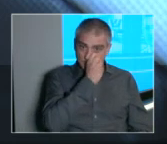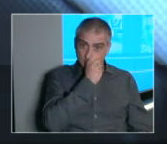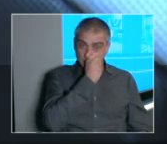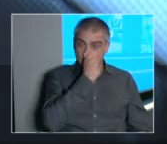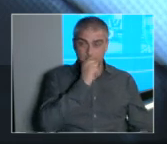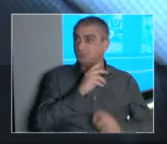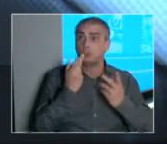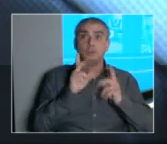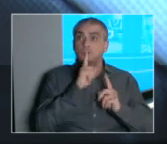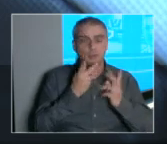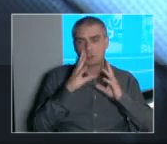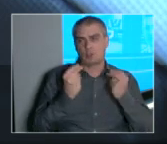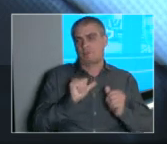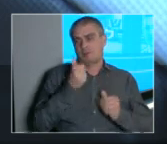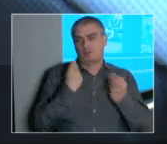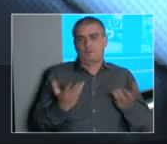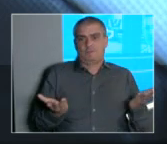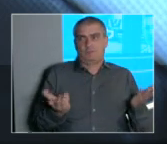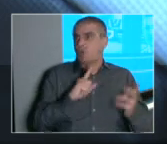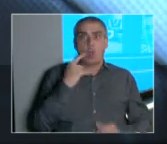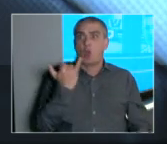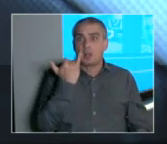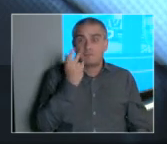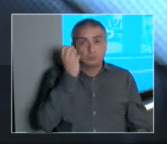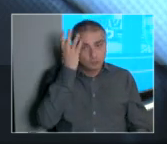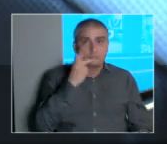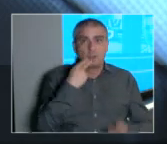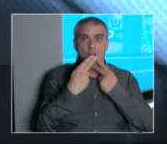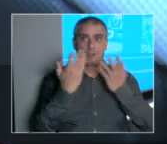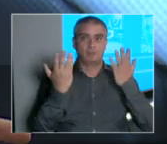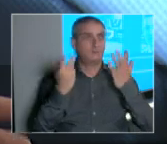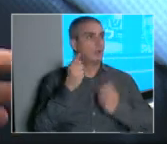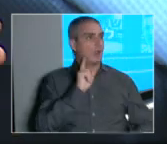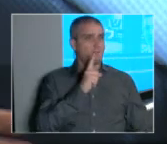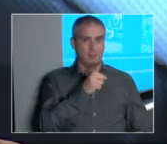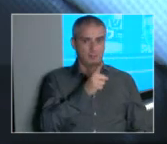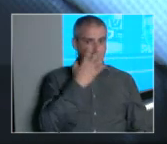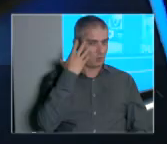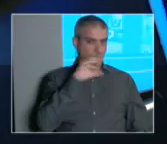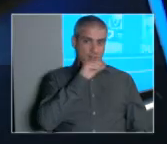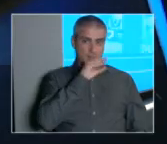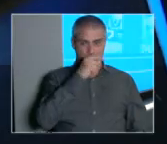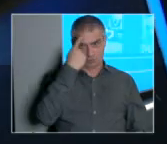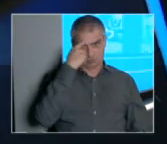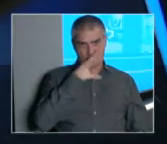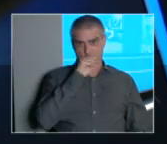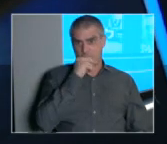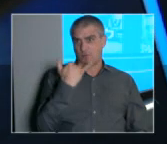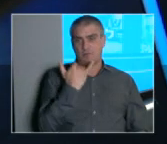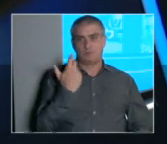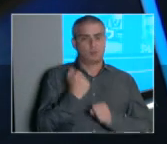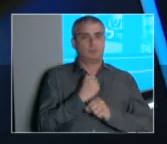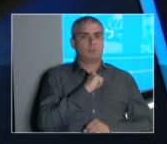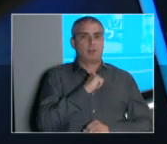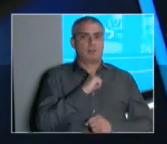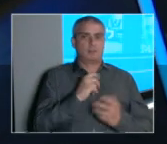טוב משתיקה, אז בהחלט זה טוב. לא כל דבר, כל שטות צריך להגיב. אבל אתה אוהב לדבר, יודע לדבר, ותמיד מעורר